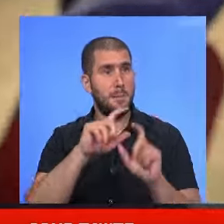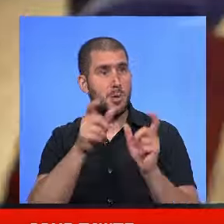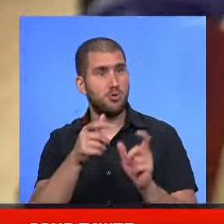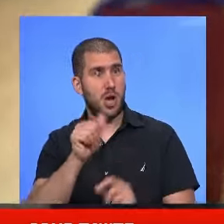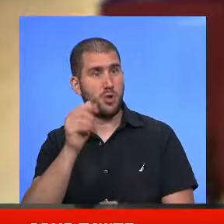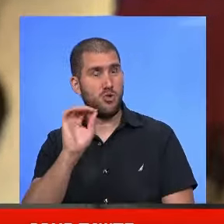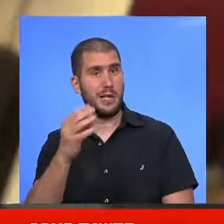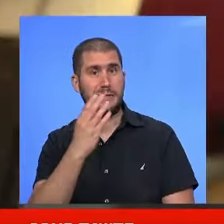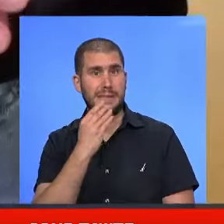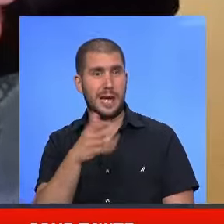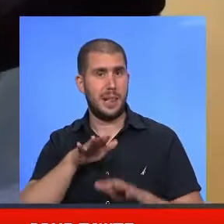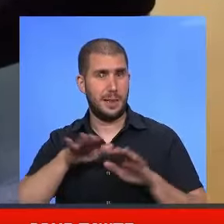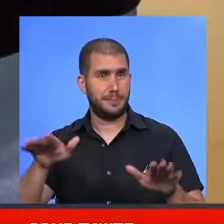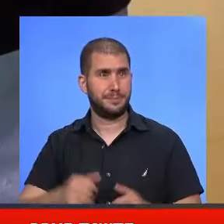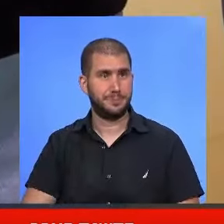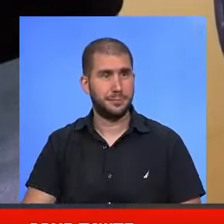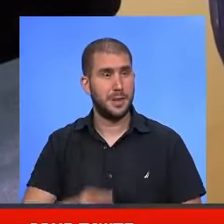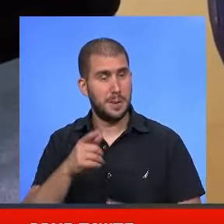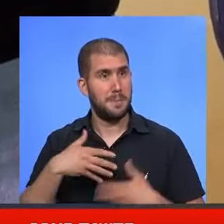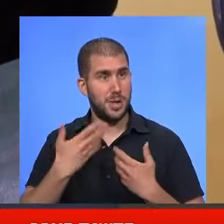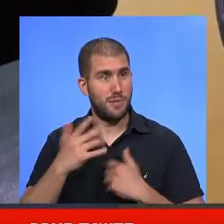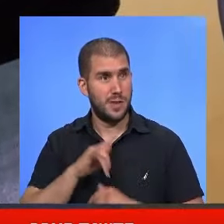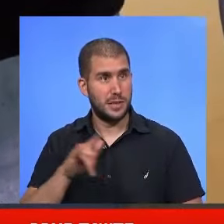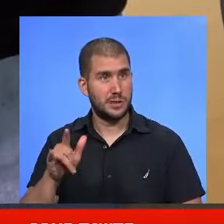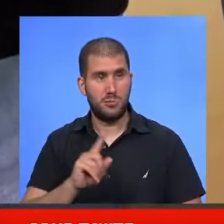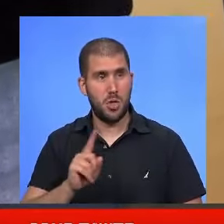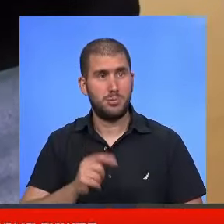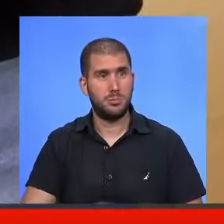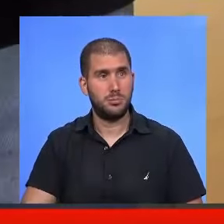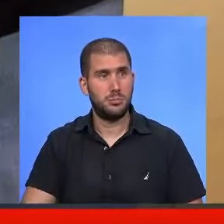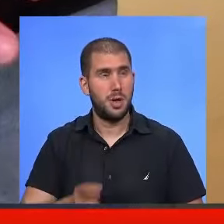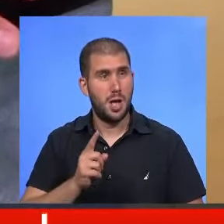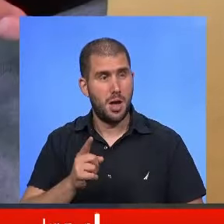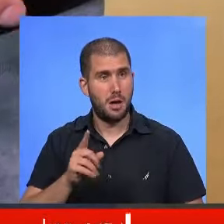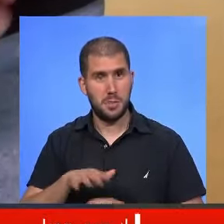של מדינת ישראל. יש לפני הנסיעה? לא. לא? אתה קול.